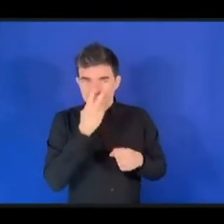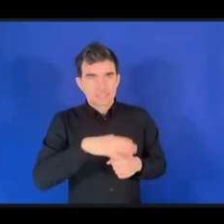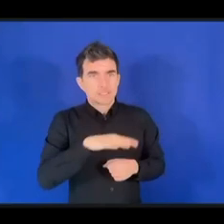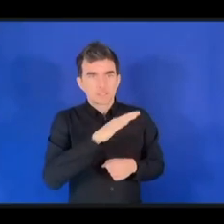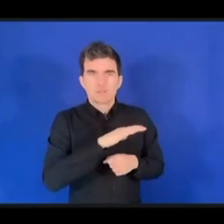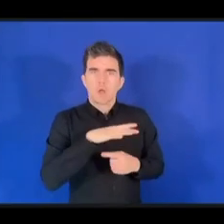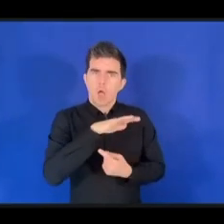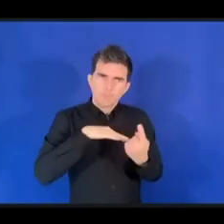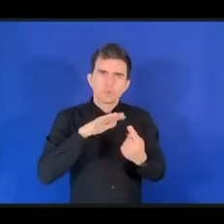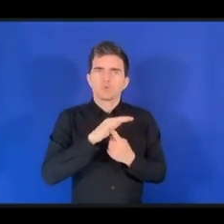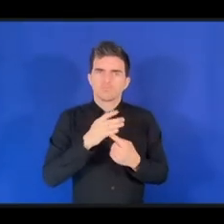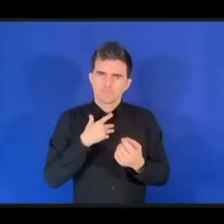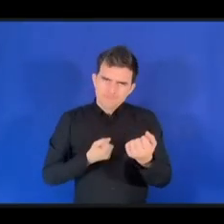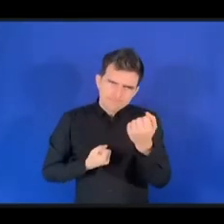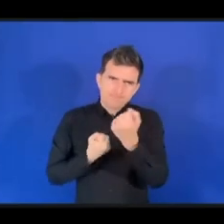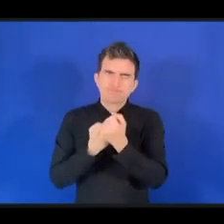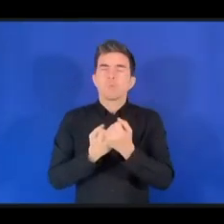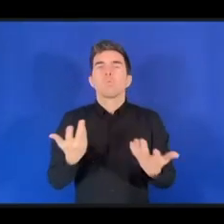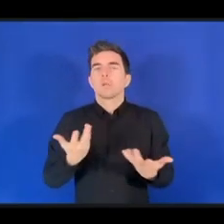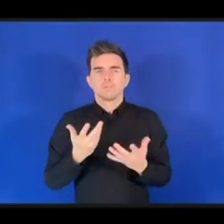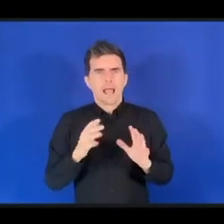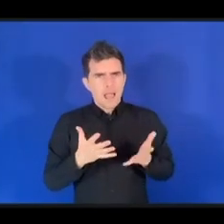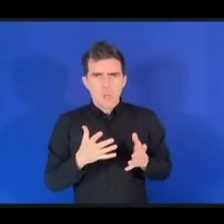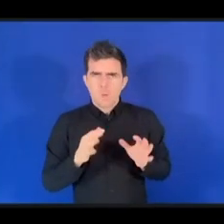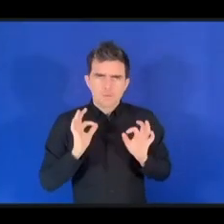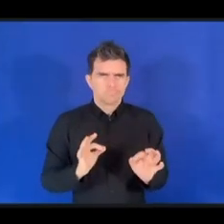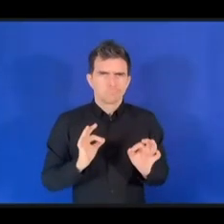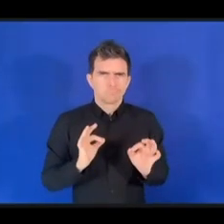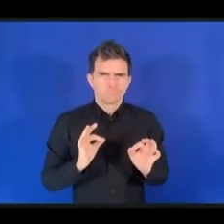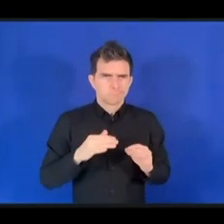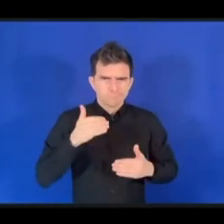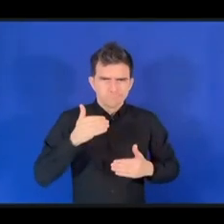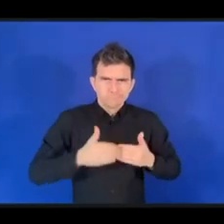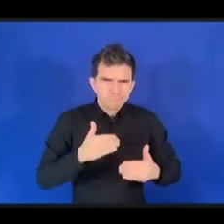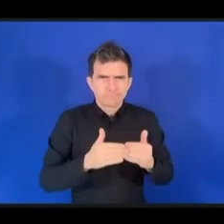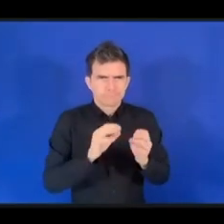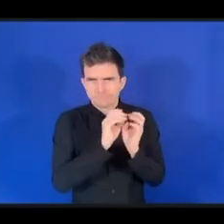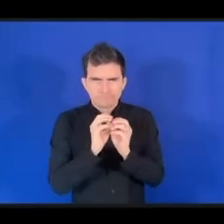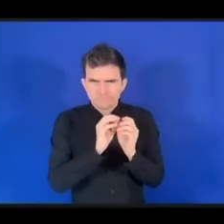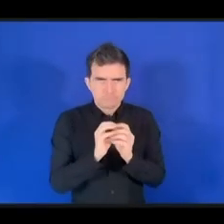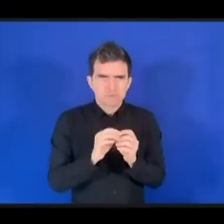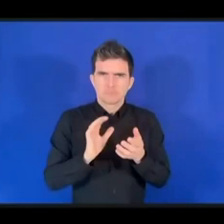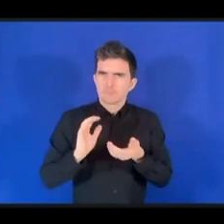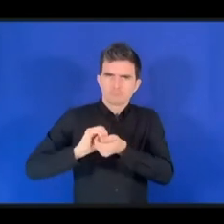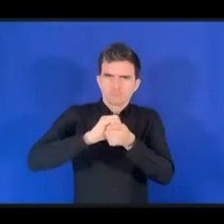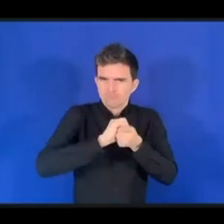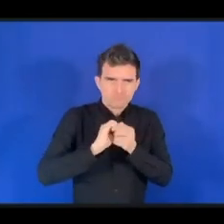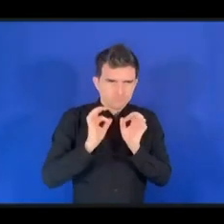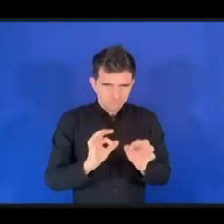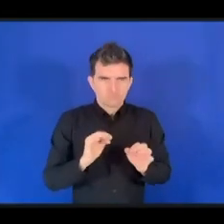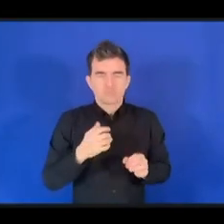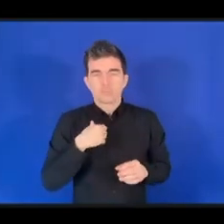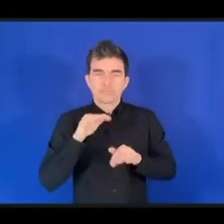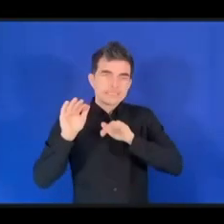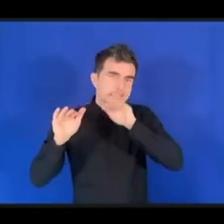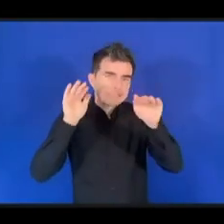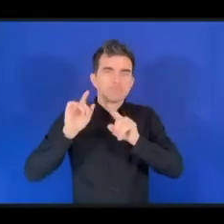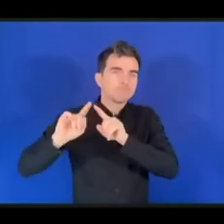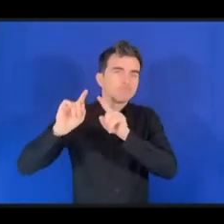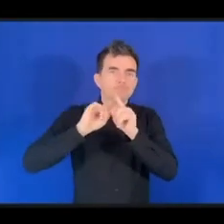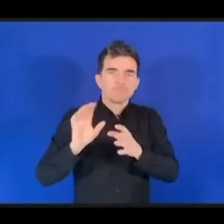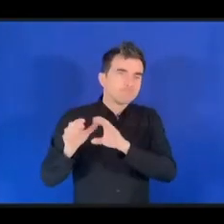الفتره وعلى مدار السنين فان المجتمع التقني قد تعهد بدعم